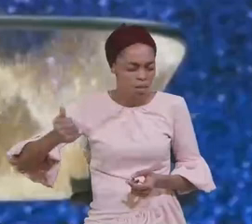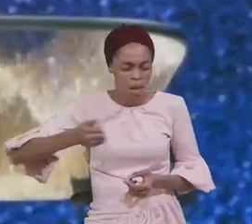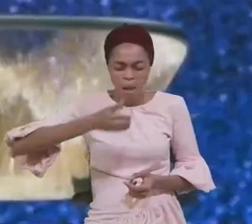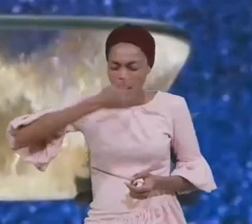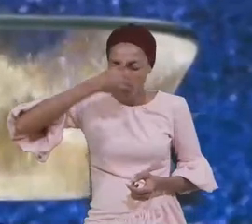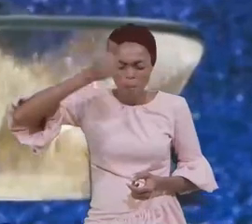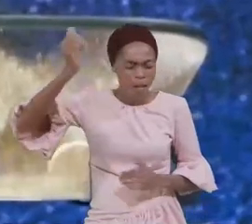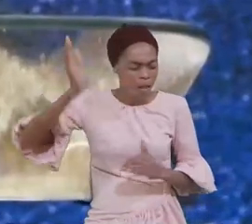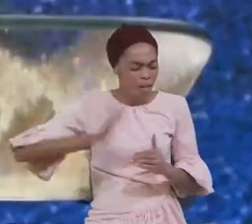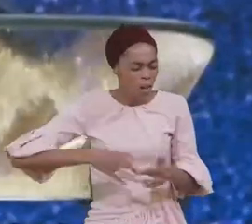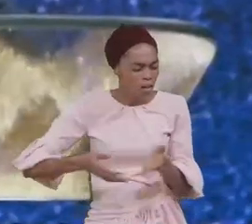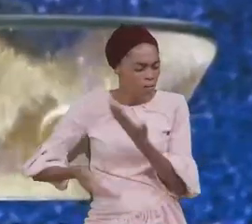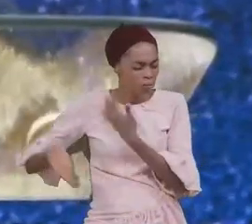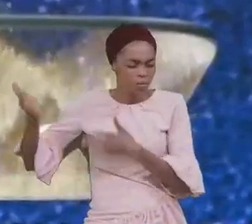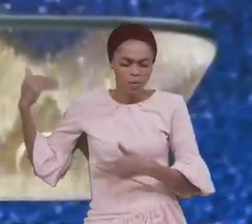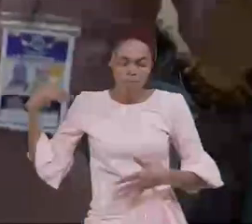le meilleur